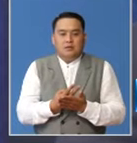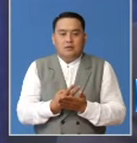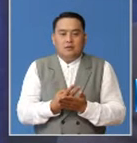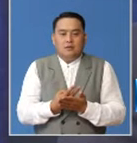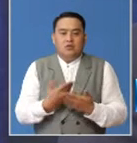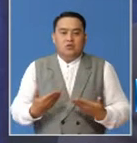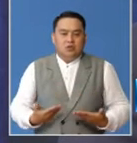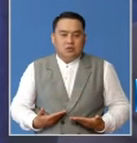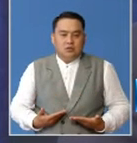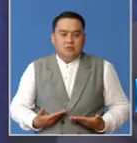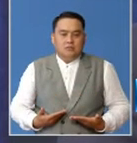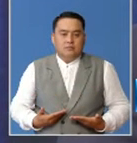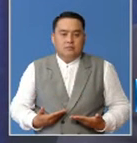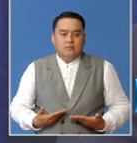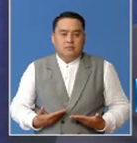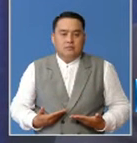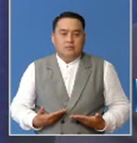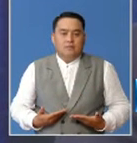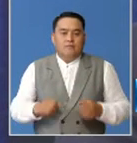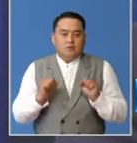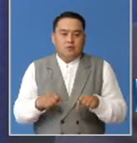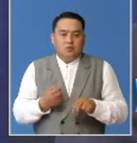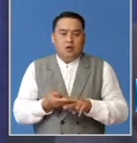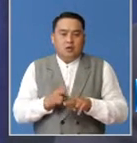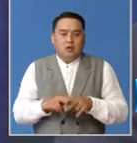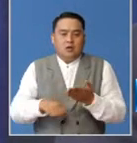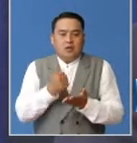показатель жизни. Наверное, это самая главная